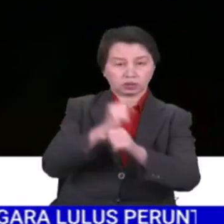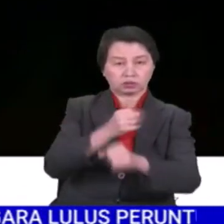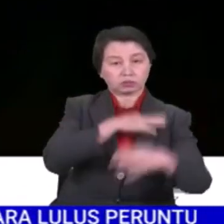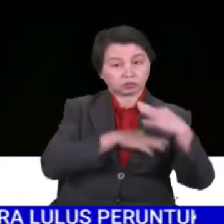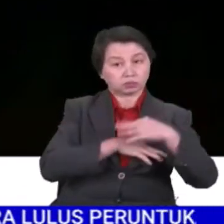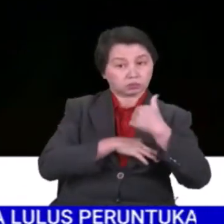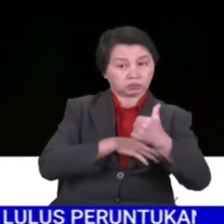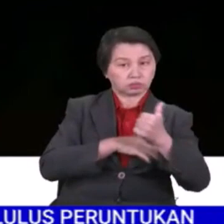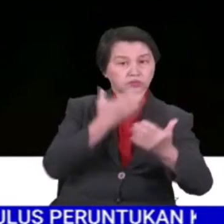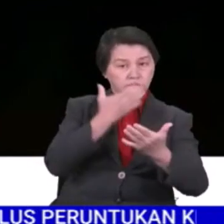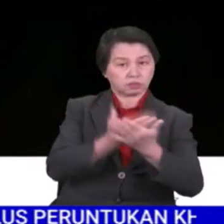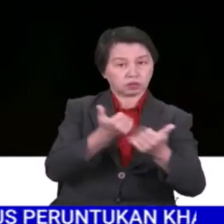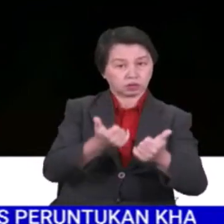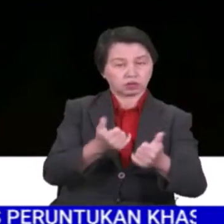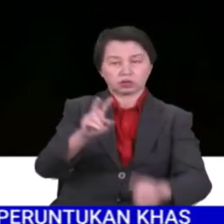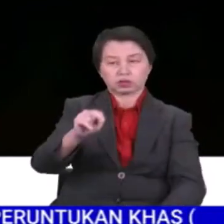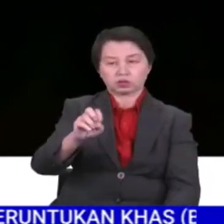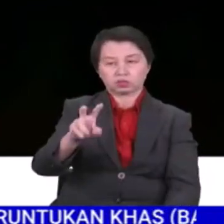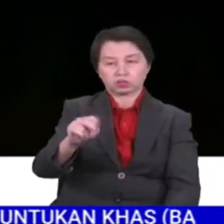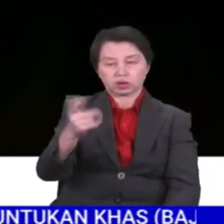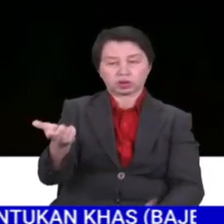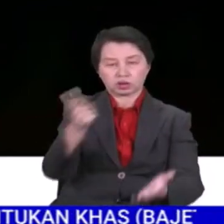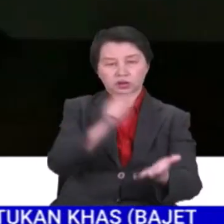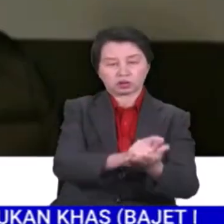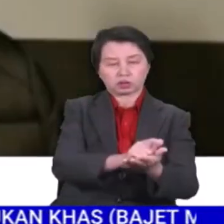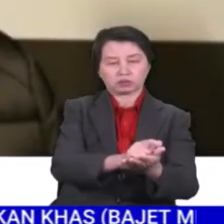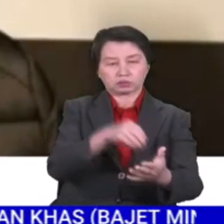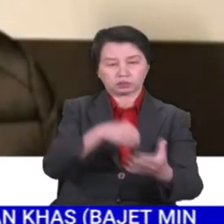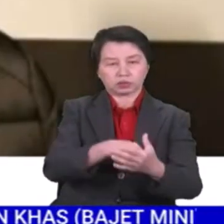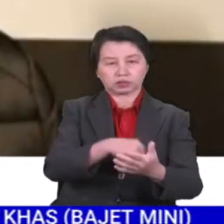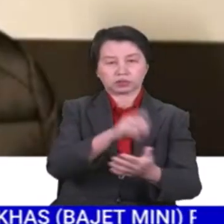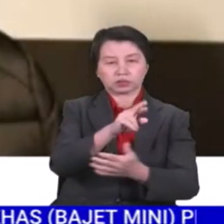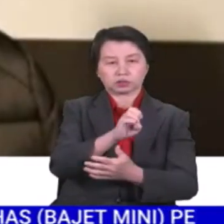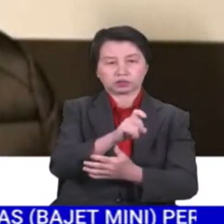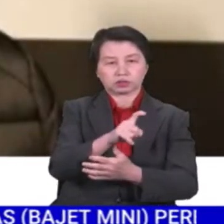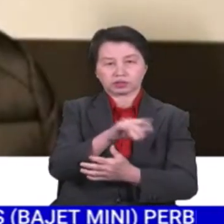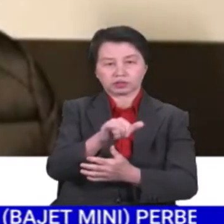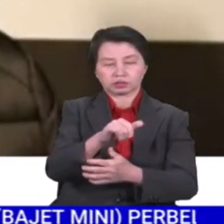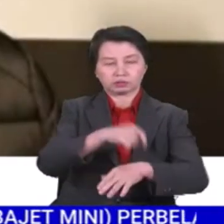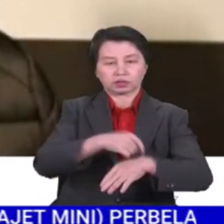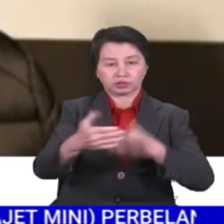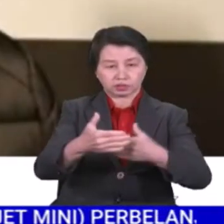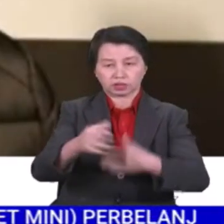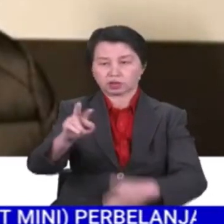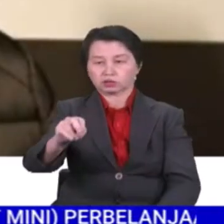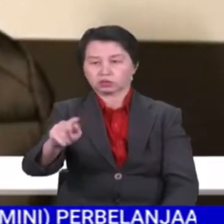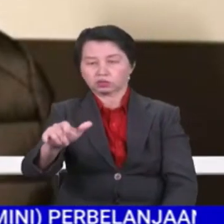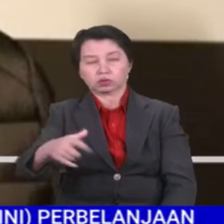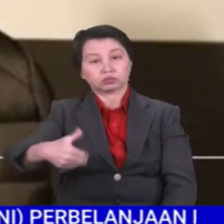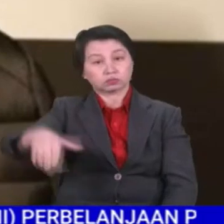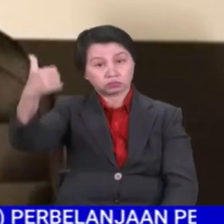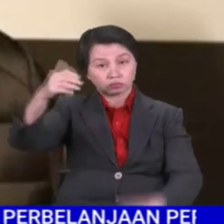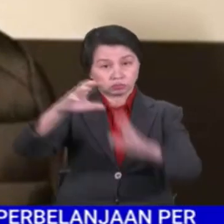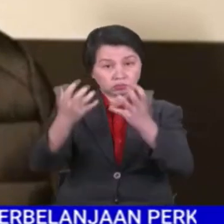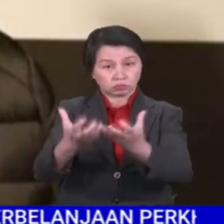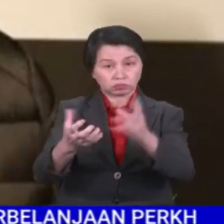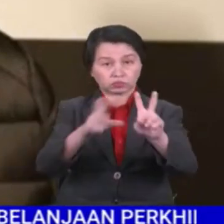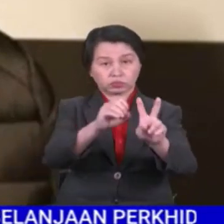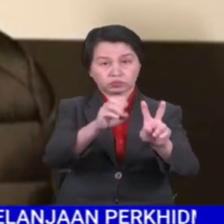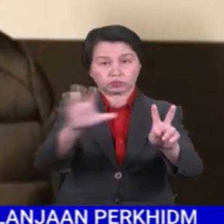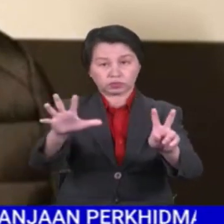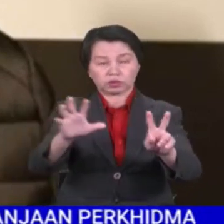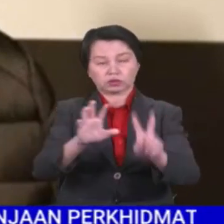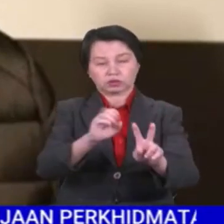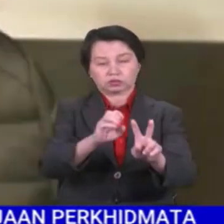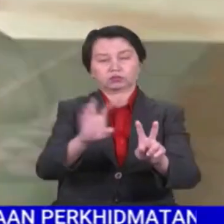2faat secara manual akan melaporkan diri kepada reaksi dalam masa terdekat Nova pemenang kecurangan dunia 2005